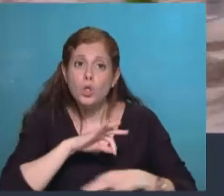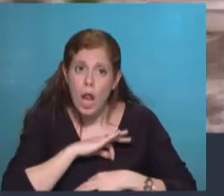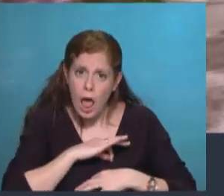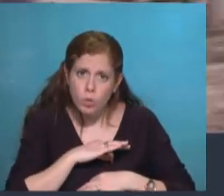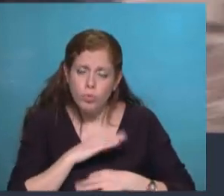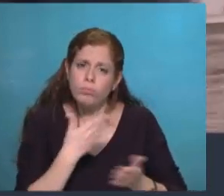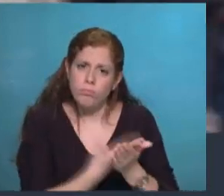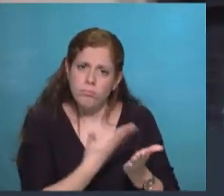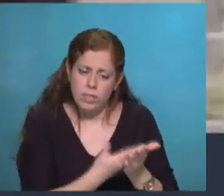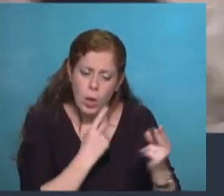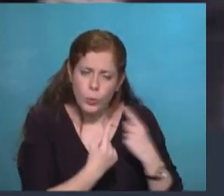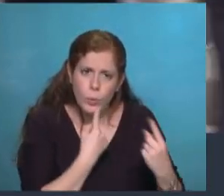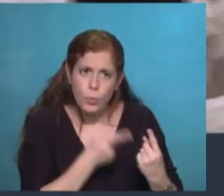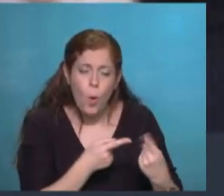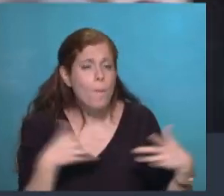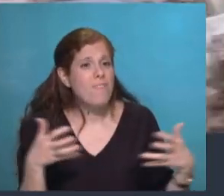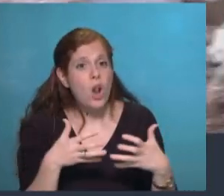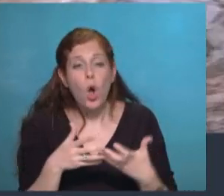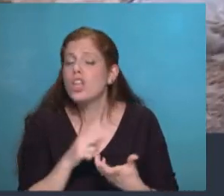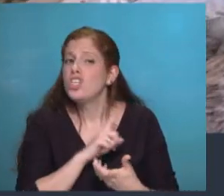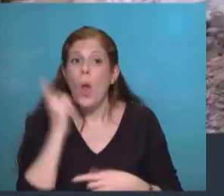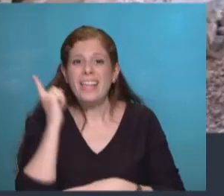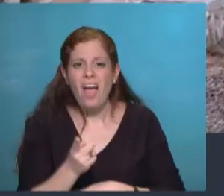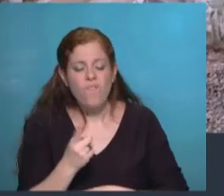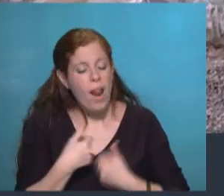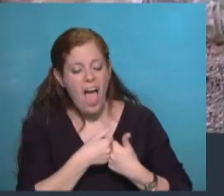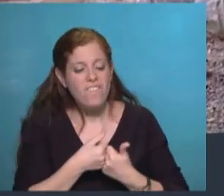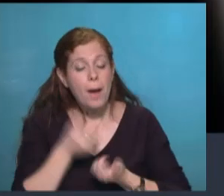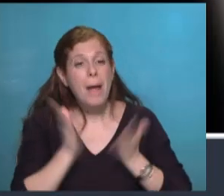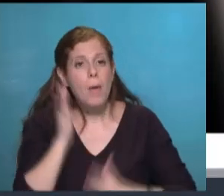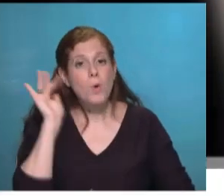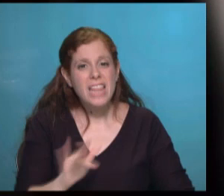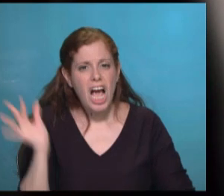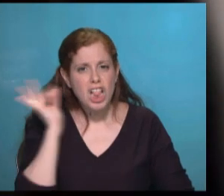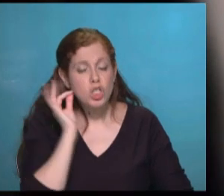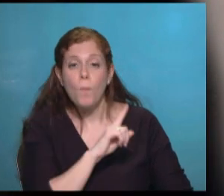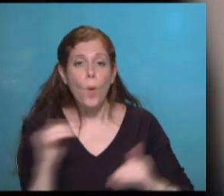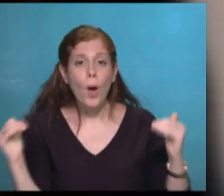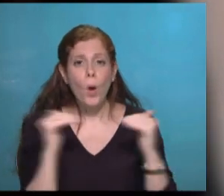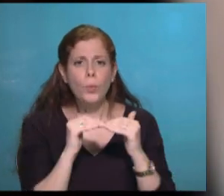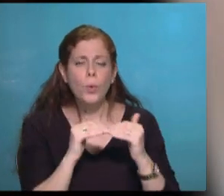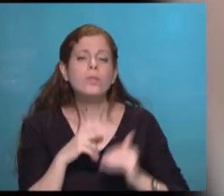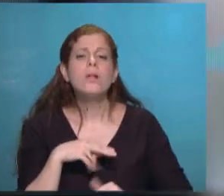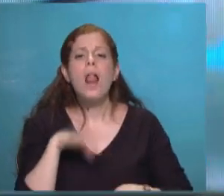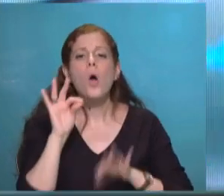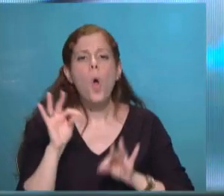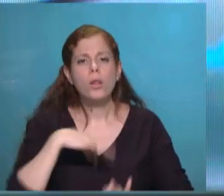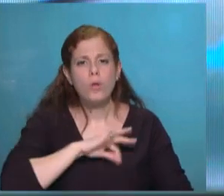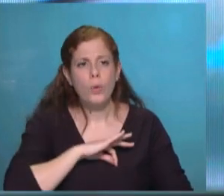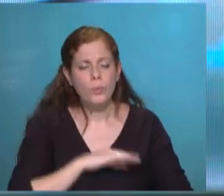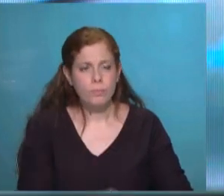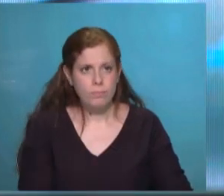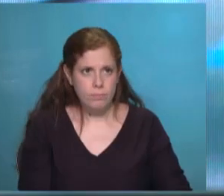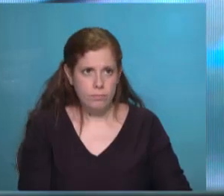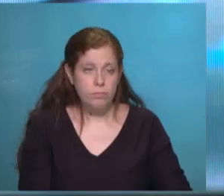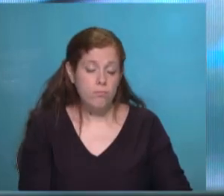הפרק. מפלגות שלא התחייבו להיאבק באלימות כלפי נשים אינן ראויות לקול שלנו.